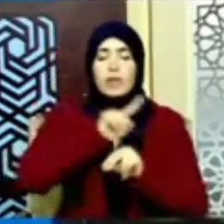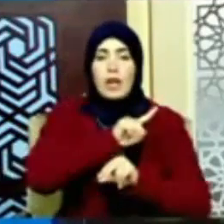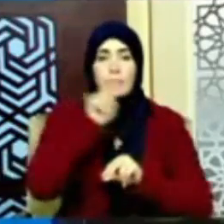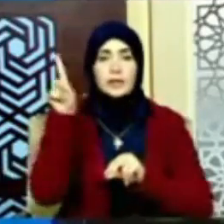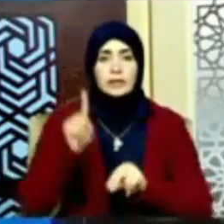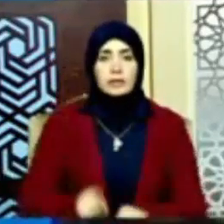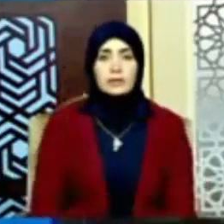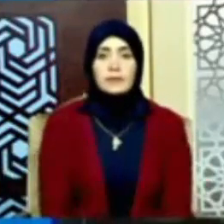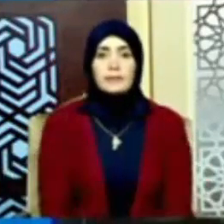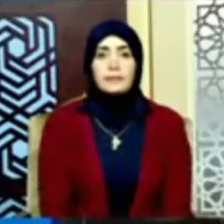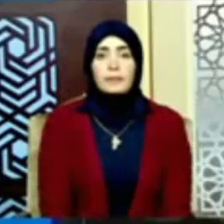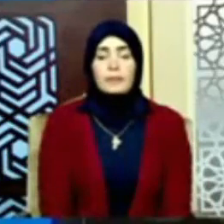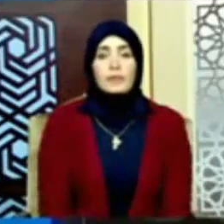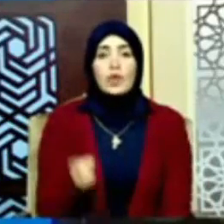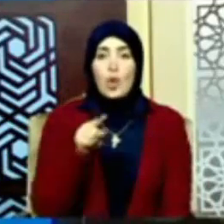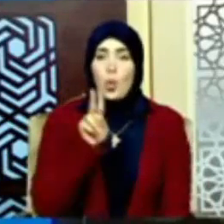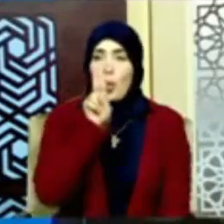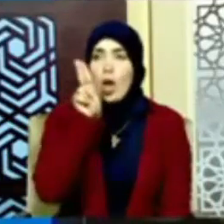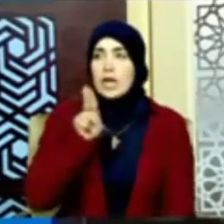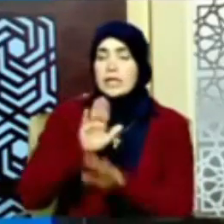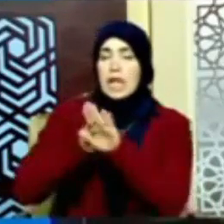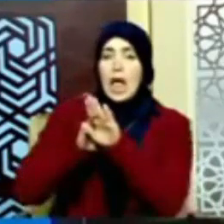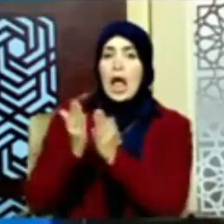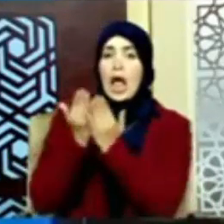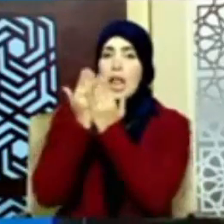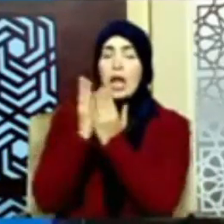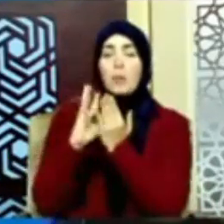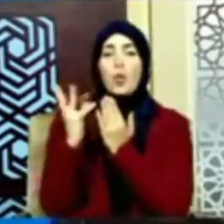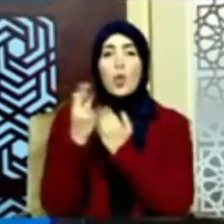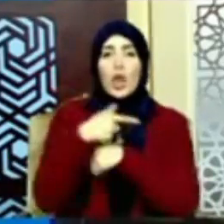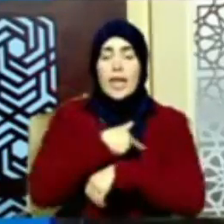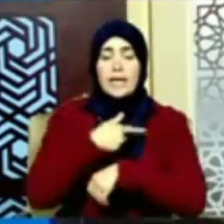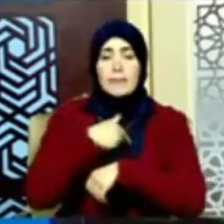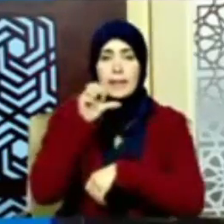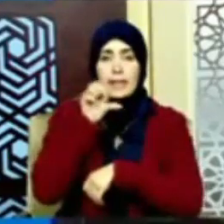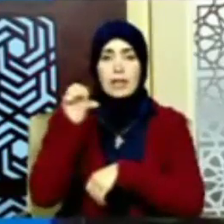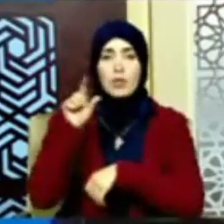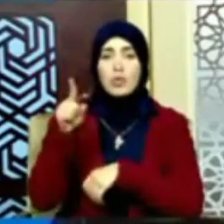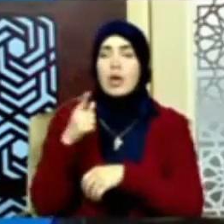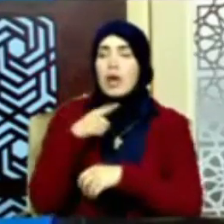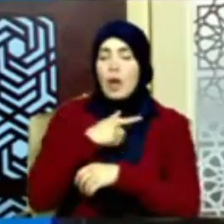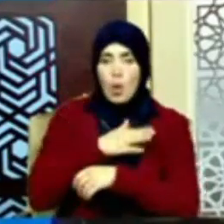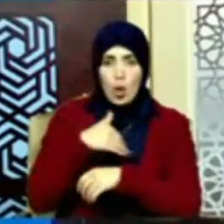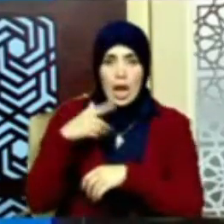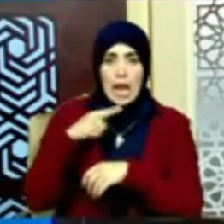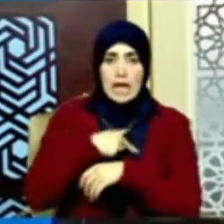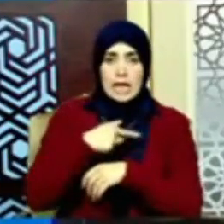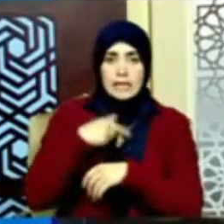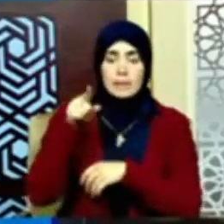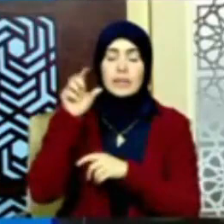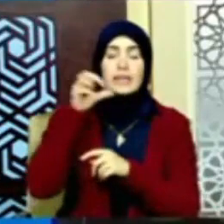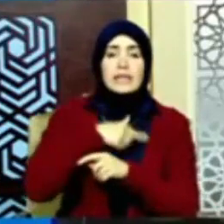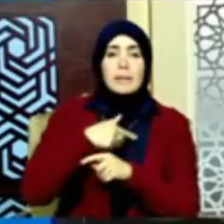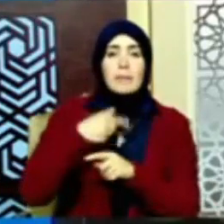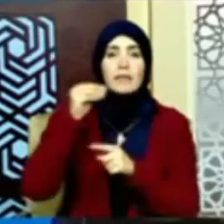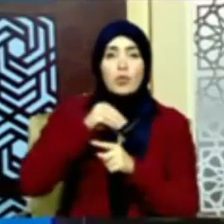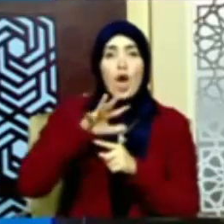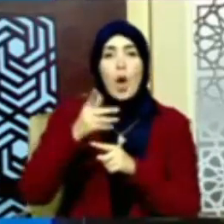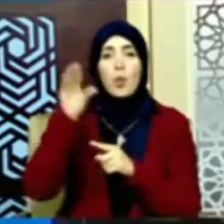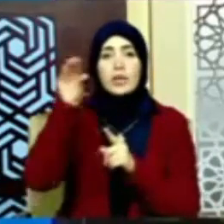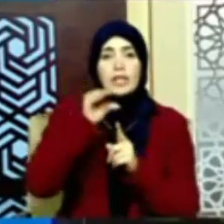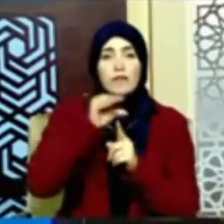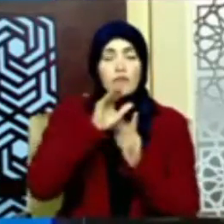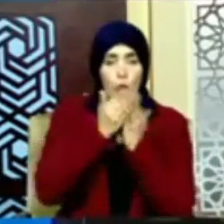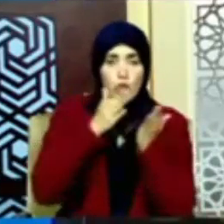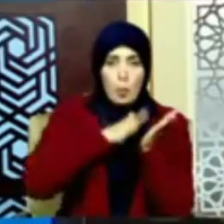أحد. وأسألك بكل اسم هو لك سميت به نفسك، أنزلته في